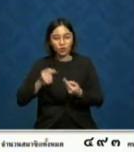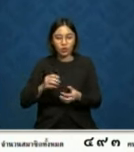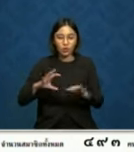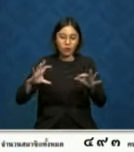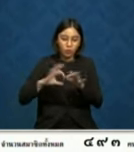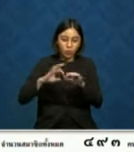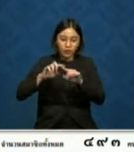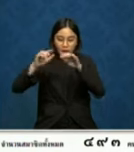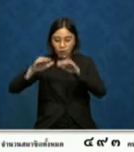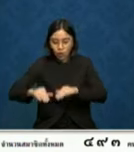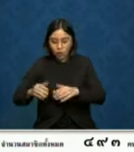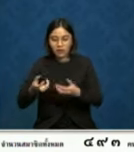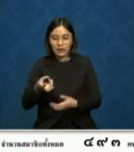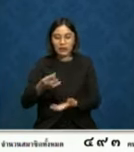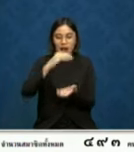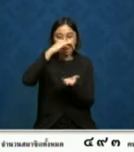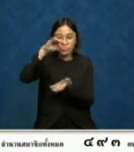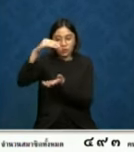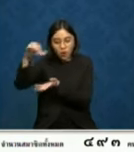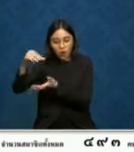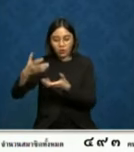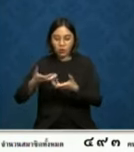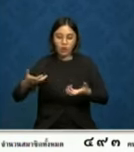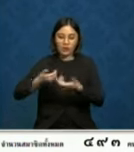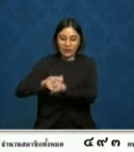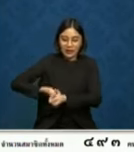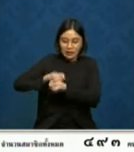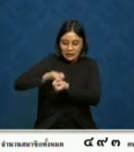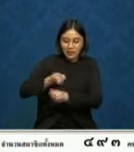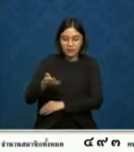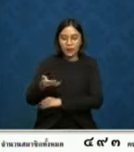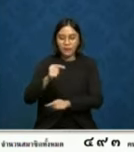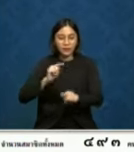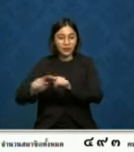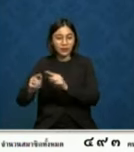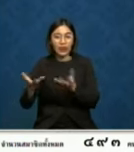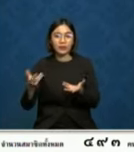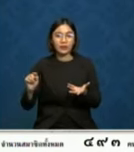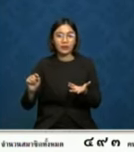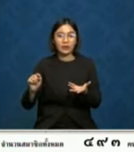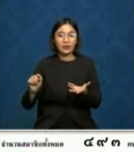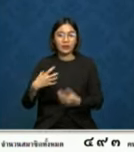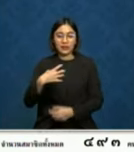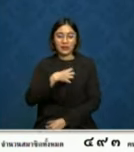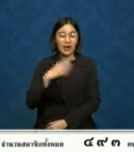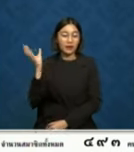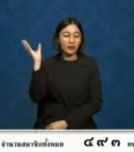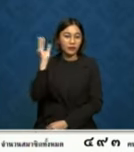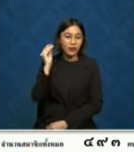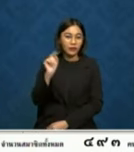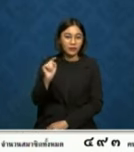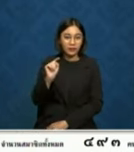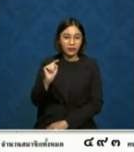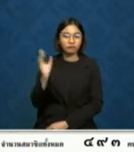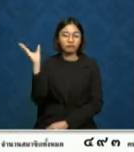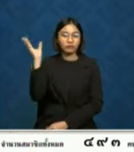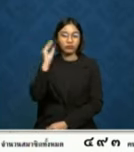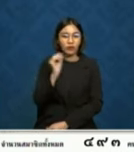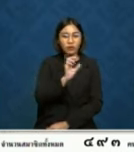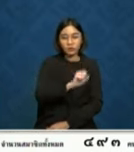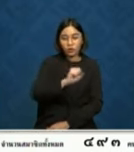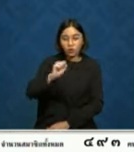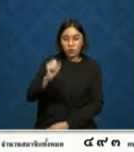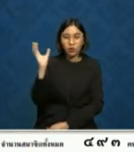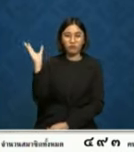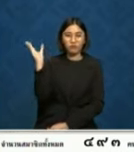ขาดการส่งออกข้าวสินค้าเกษตรนะครับสินค้าประมงแล้วก็อยากจะให้ฟังครับฟังสภาผู้แทน